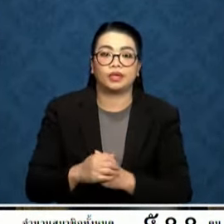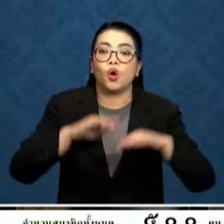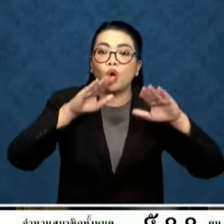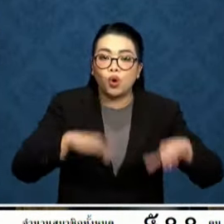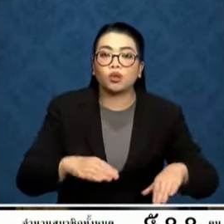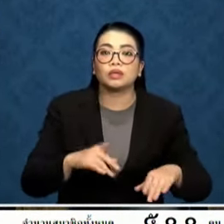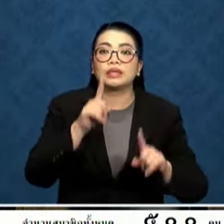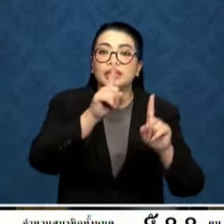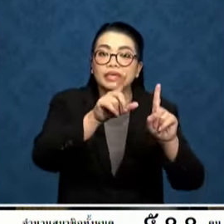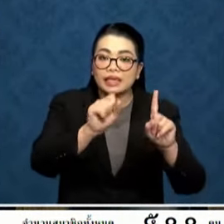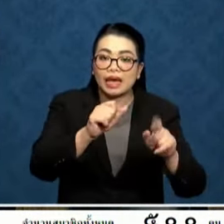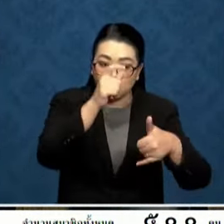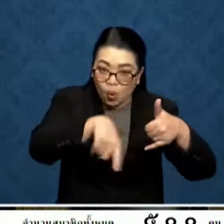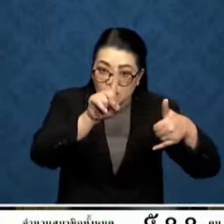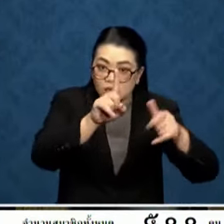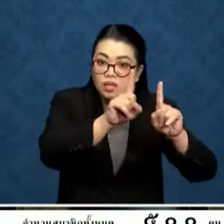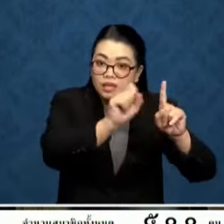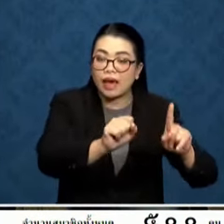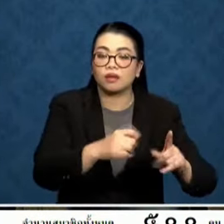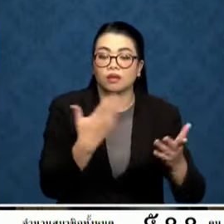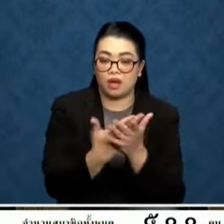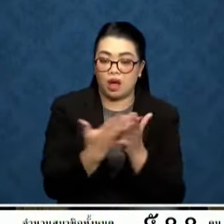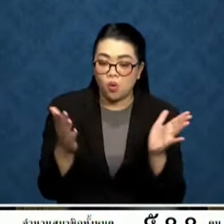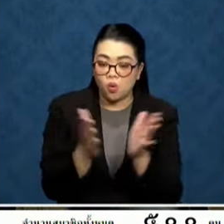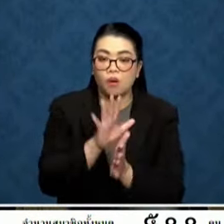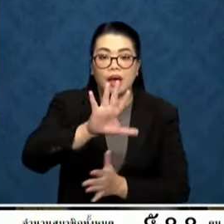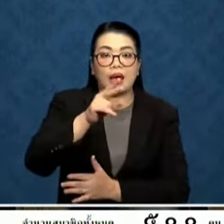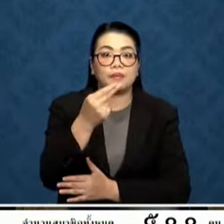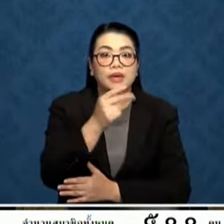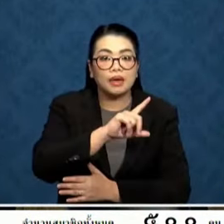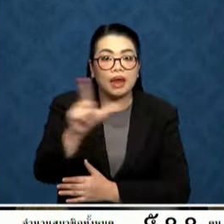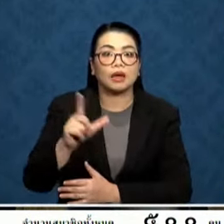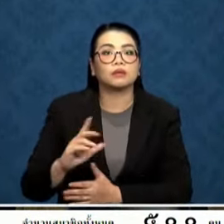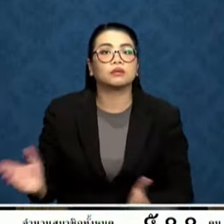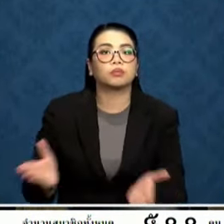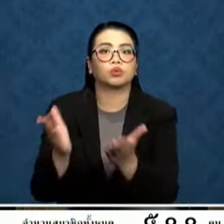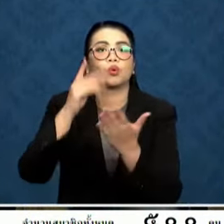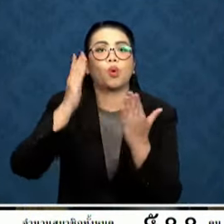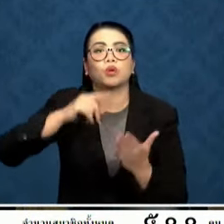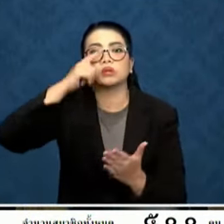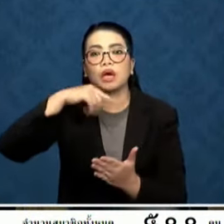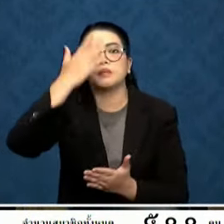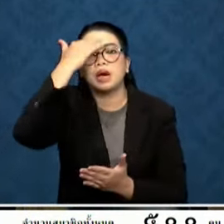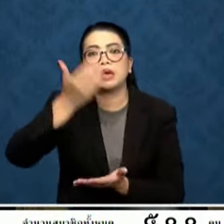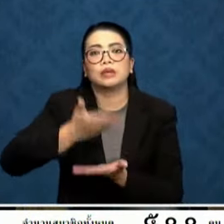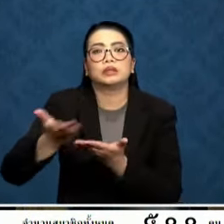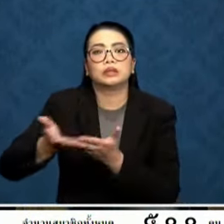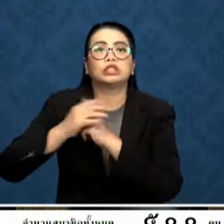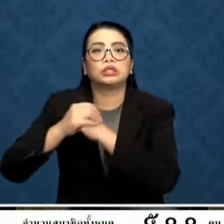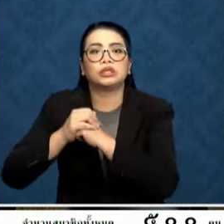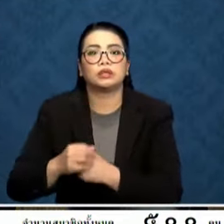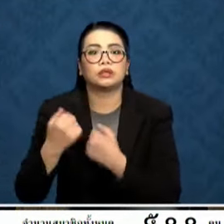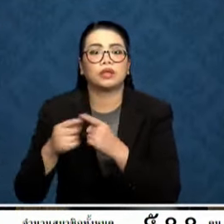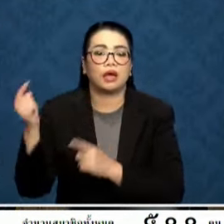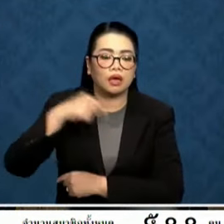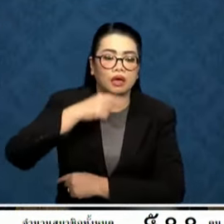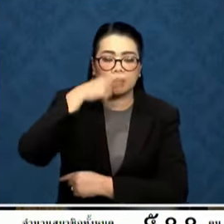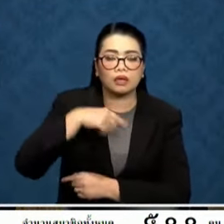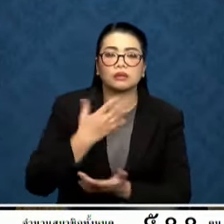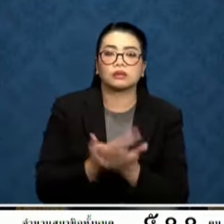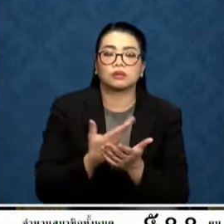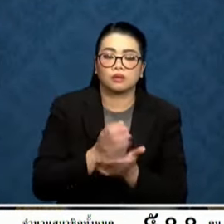คันรวมเป็นเงินถึงวันนี้กว่า 50หมื่ล้านบาทแล้วครับแต่เราแทบไม่เห็นการ